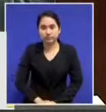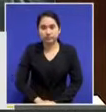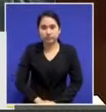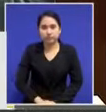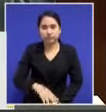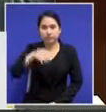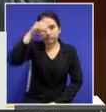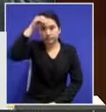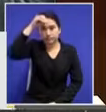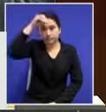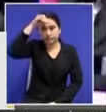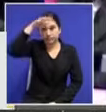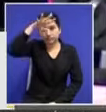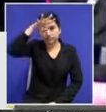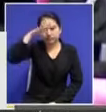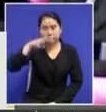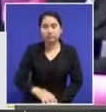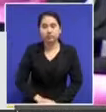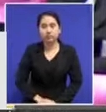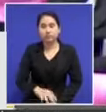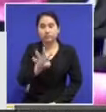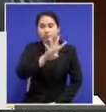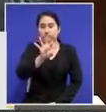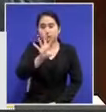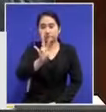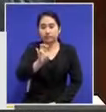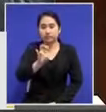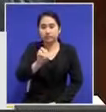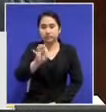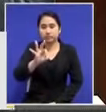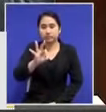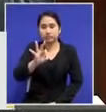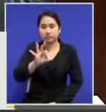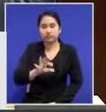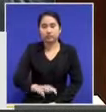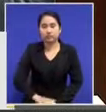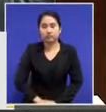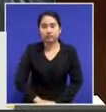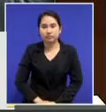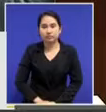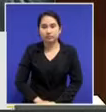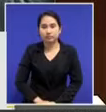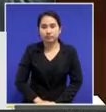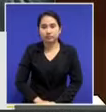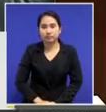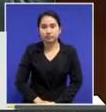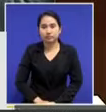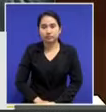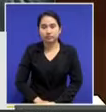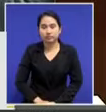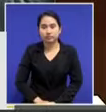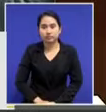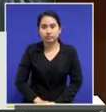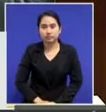รุง ธนาธรจึงรุ่งเรืองกิจครับ 479นายวันชัยเจริญนนทสิ